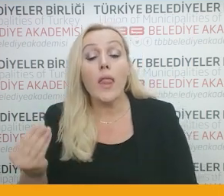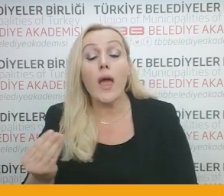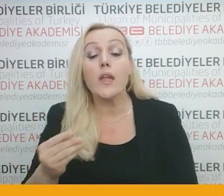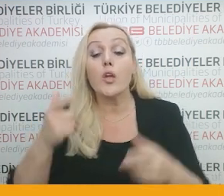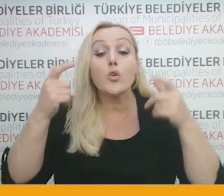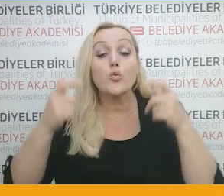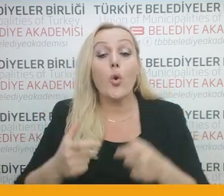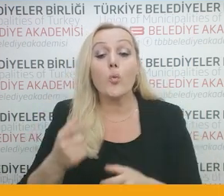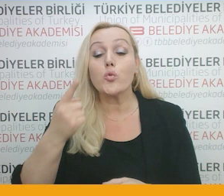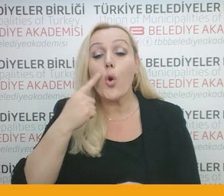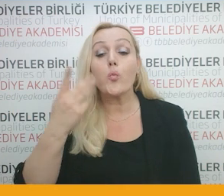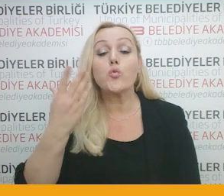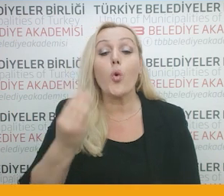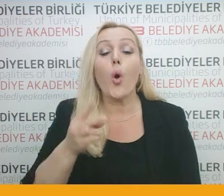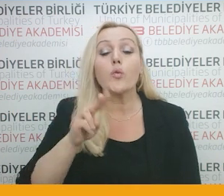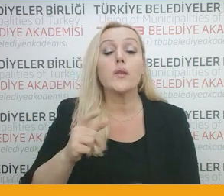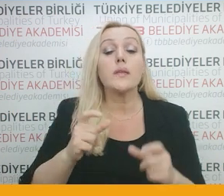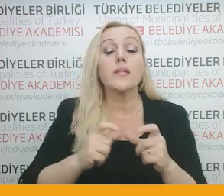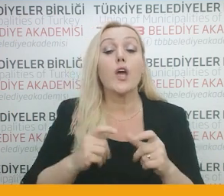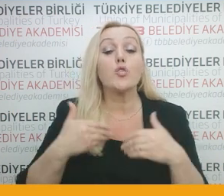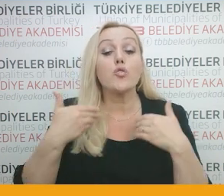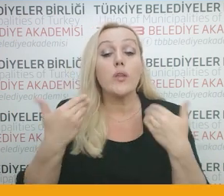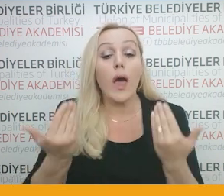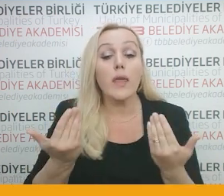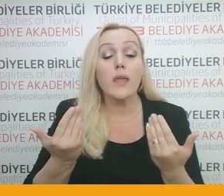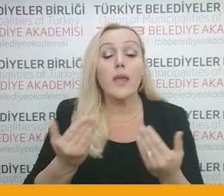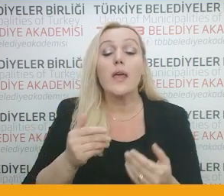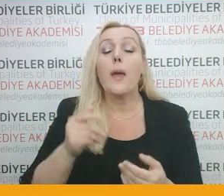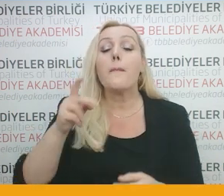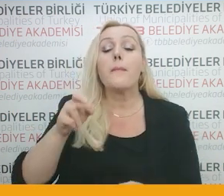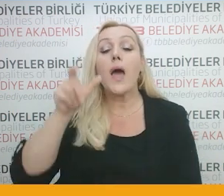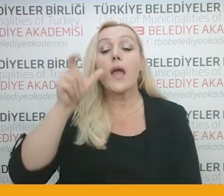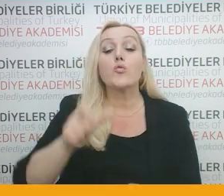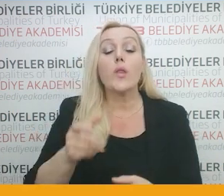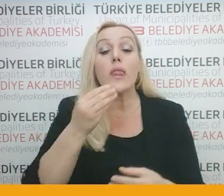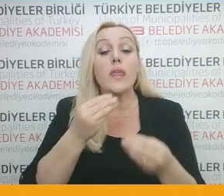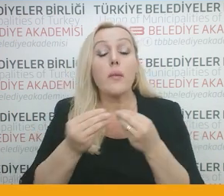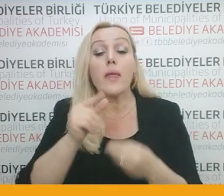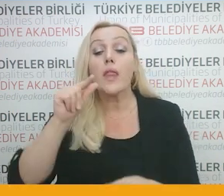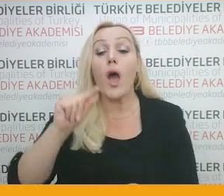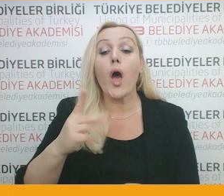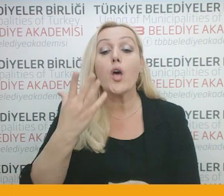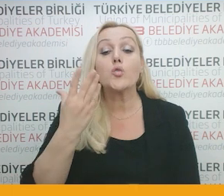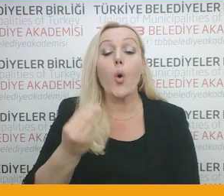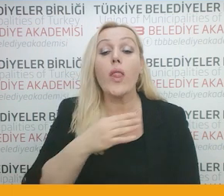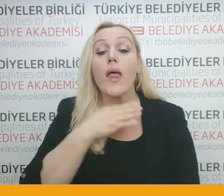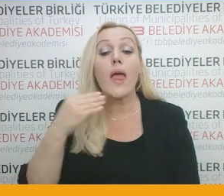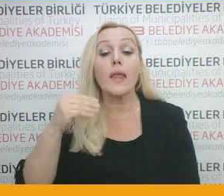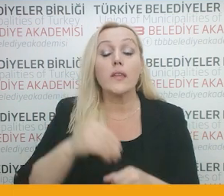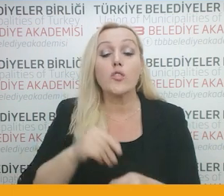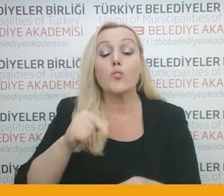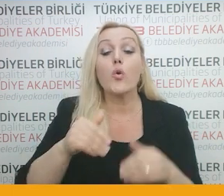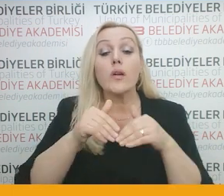sorumlu. Gördüğünüz gibi Sayıştay personelin yemeğindeki az olan et miktarından bu kadar